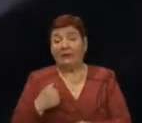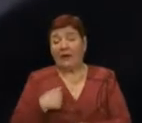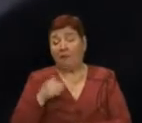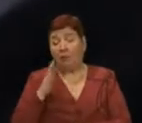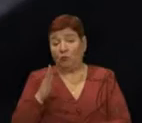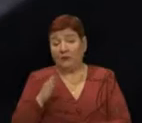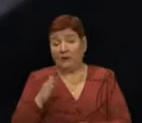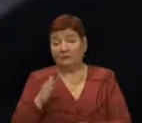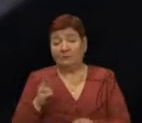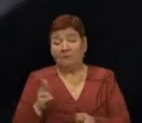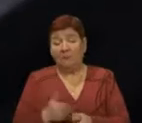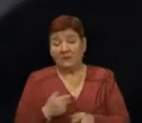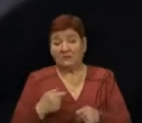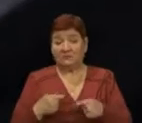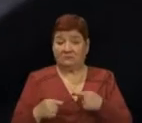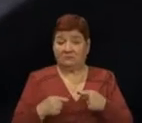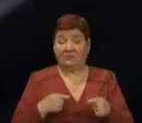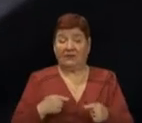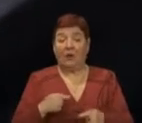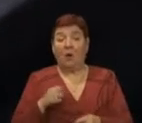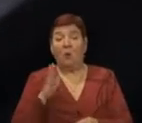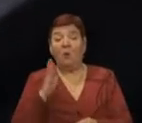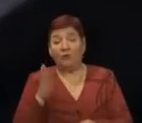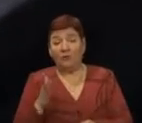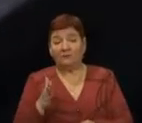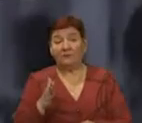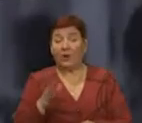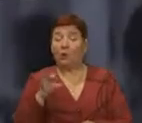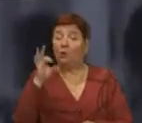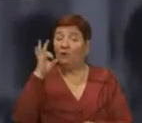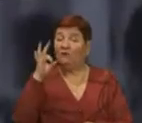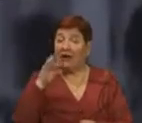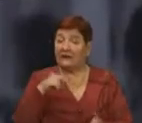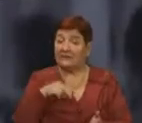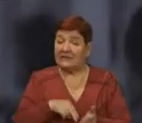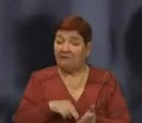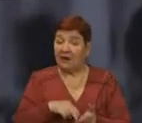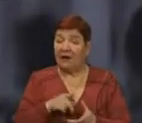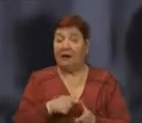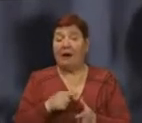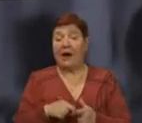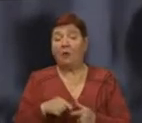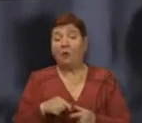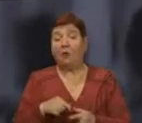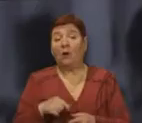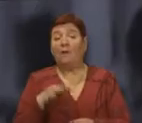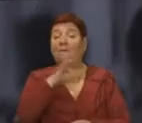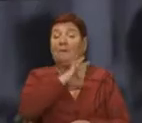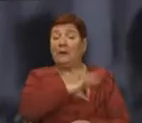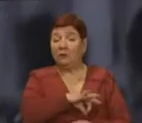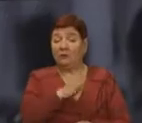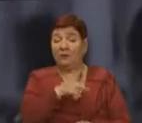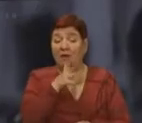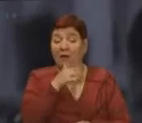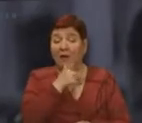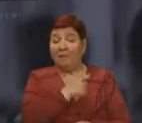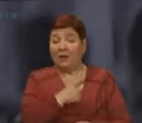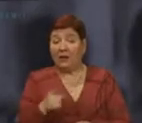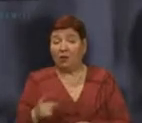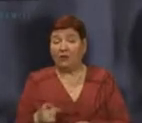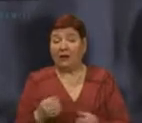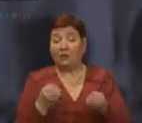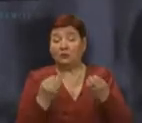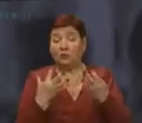різниці, чи буде це нульова ставка, чи це пільговий період певний, або перехід